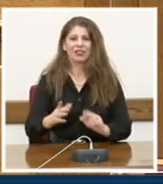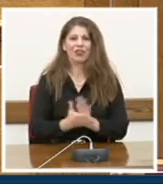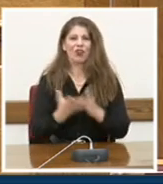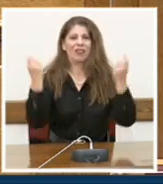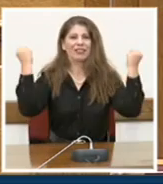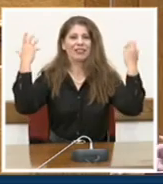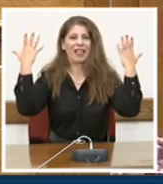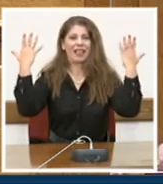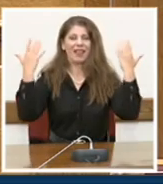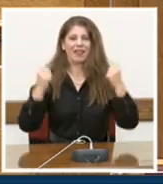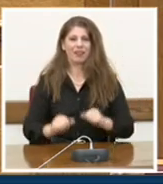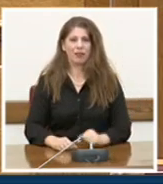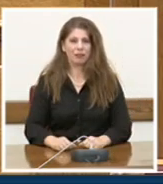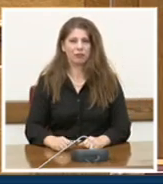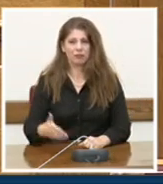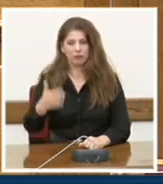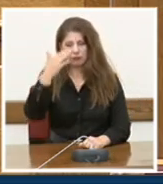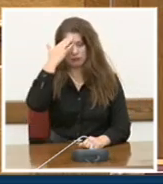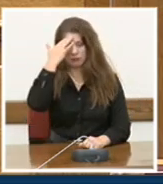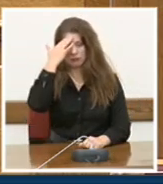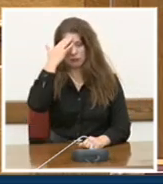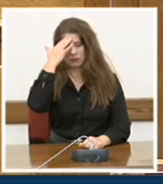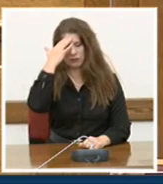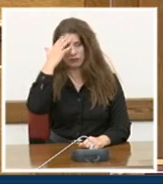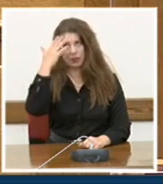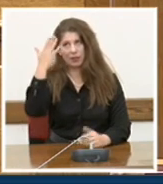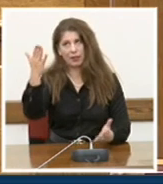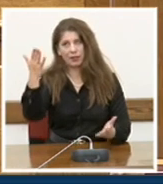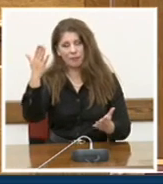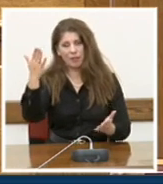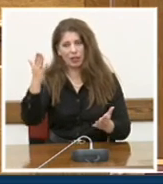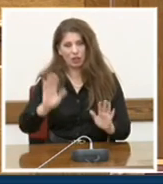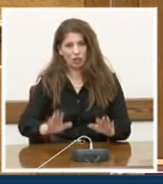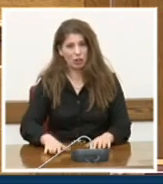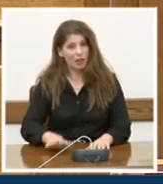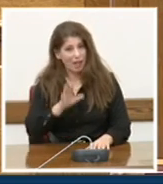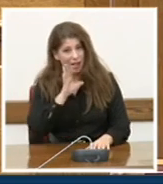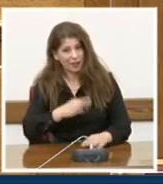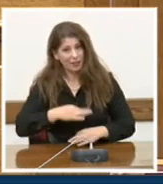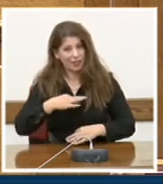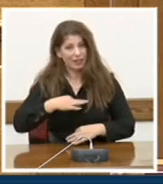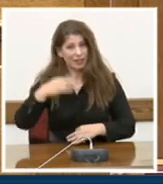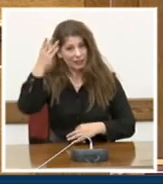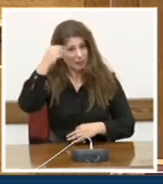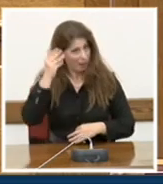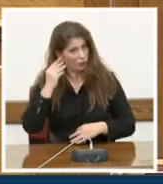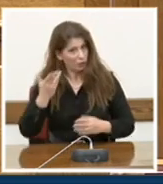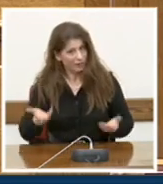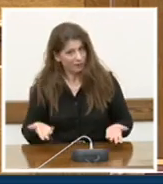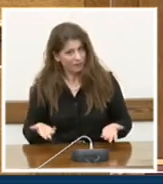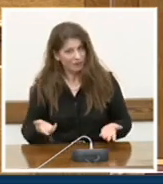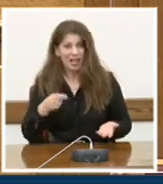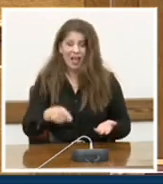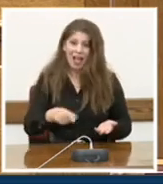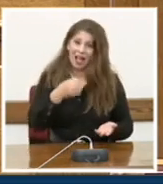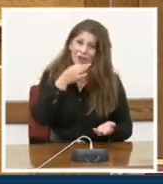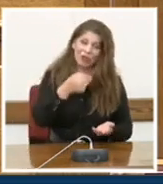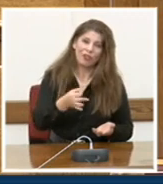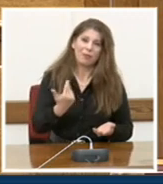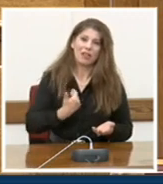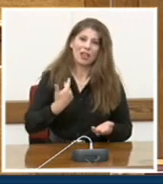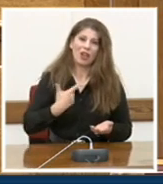Ήμαρτον. Αλήθεια, κύριε Τσίπρα, μας ακούτε? Αυτό σημαίνει να πάρει η νεολαία τη ζωή της στα